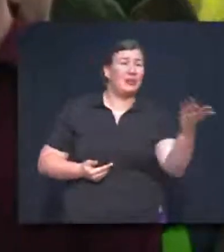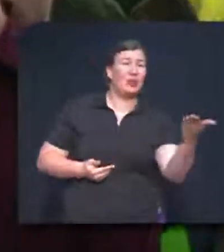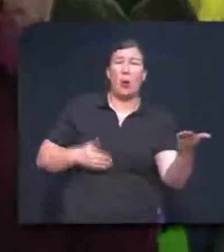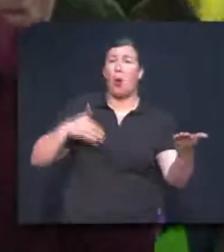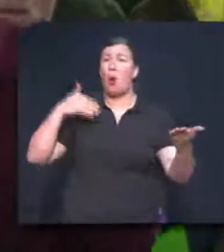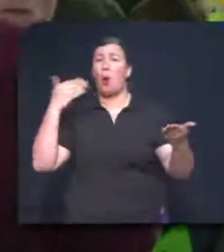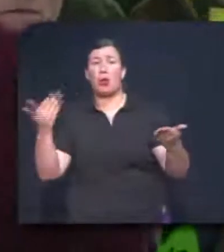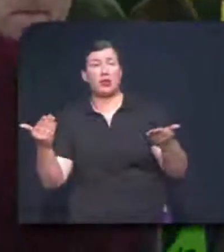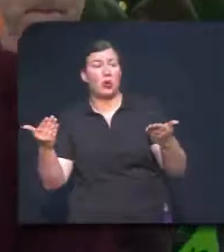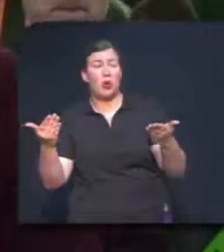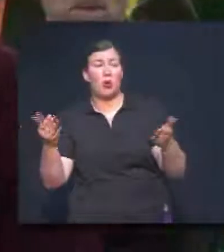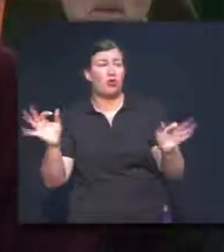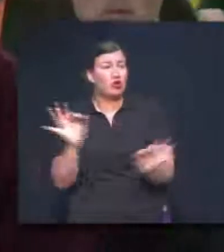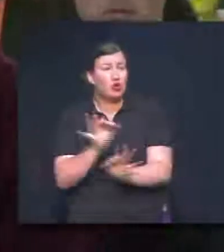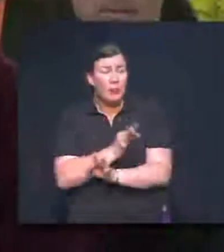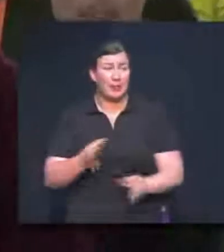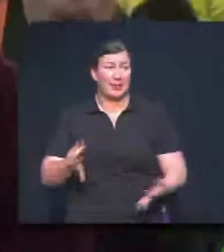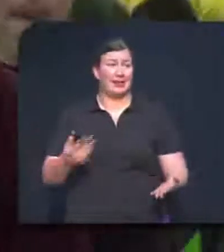danke